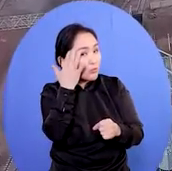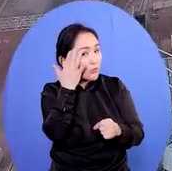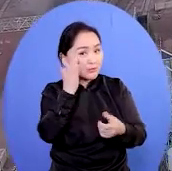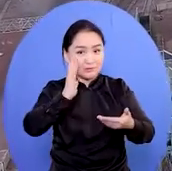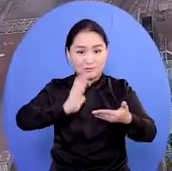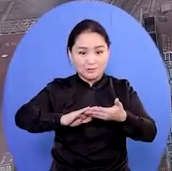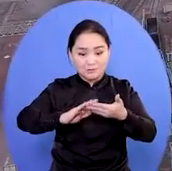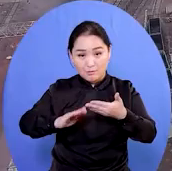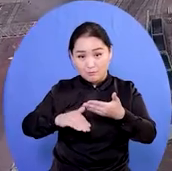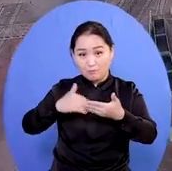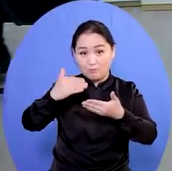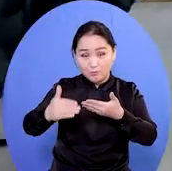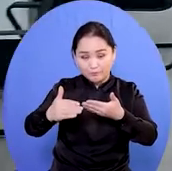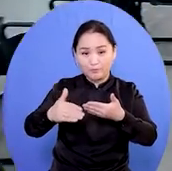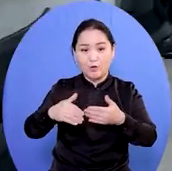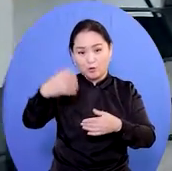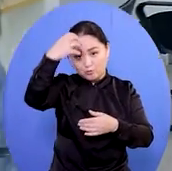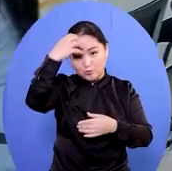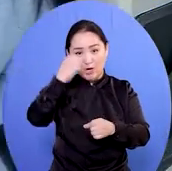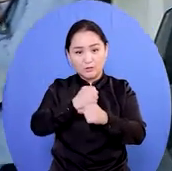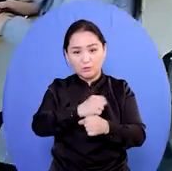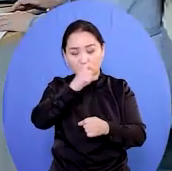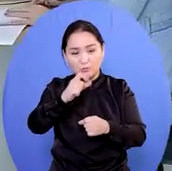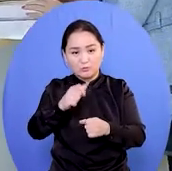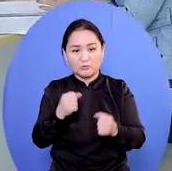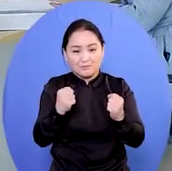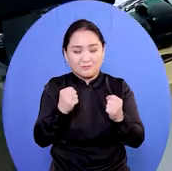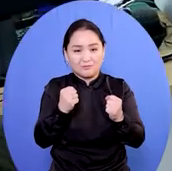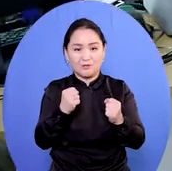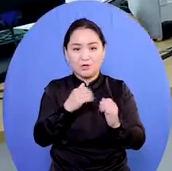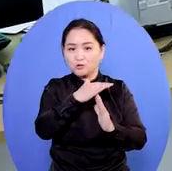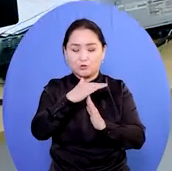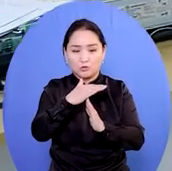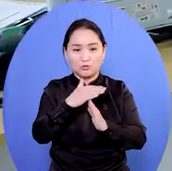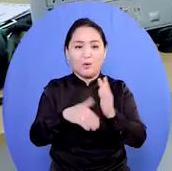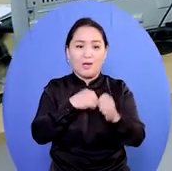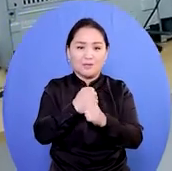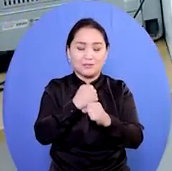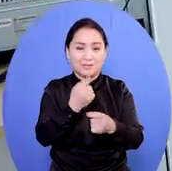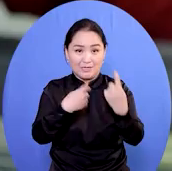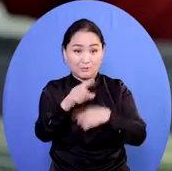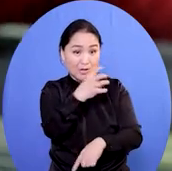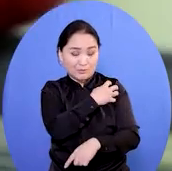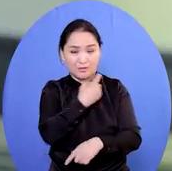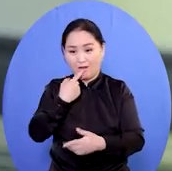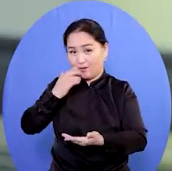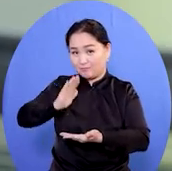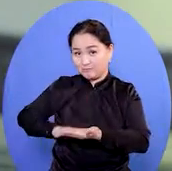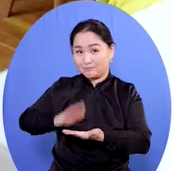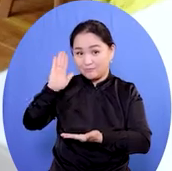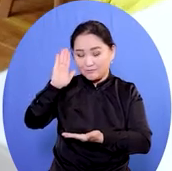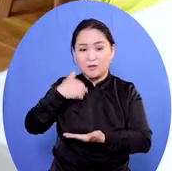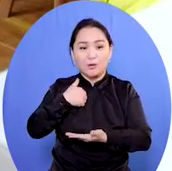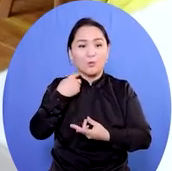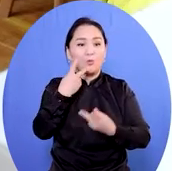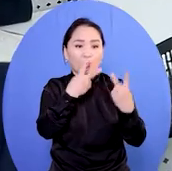боловч түүний цаана төрийн албан хаагчдын нүрэх хөдөлмөр, хичээл зүтгэл, зогсолтгүй үргэлжлэх ажил, хариуцлага, өргөсөн тангараг,